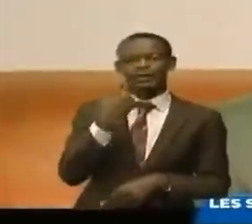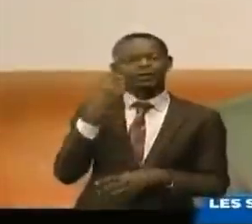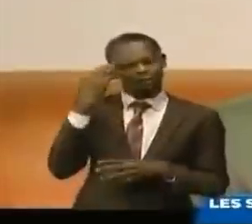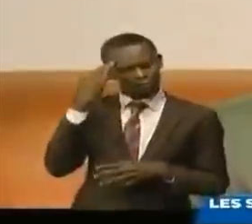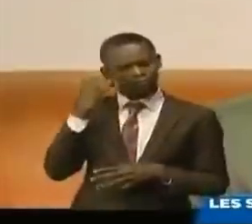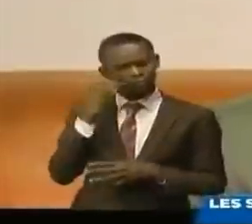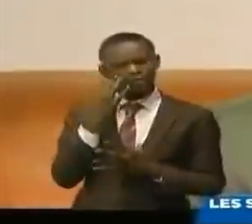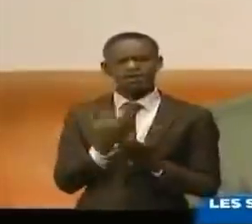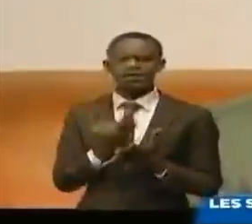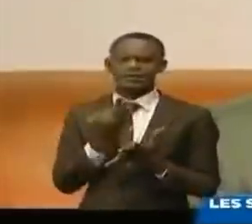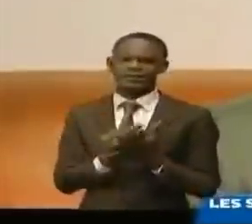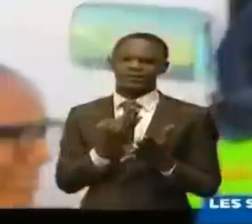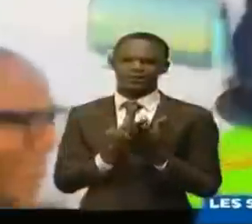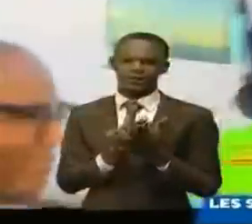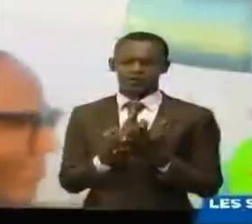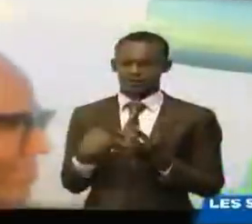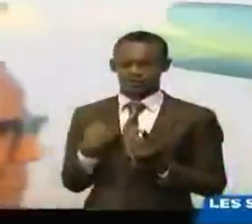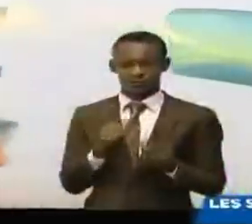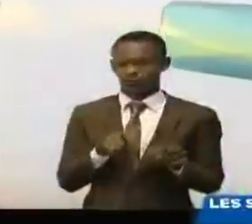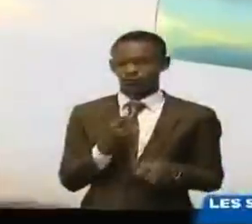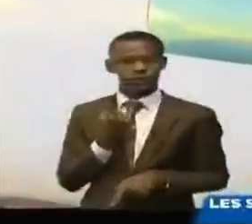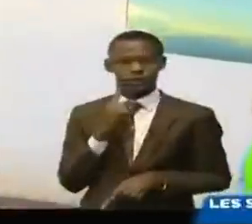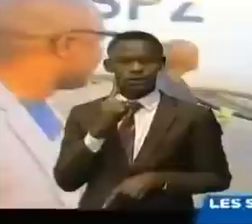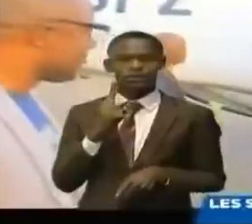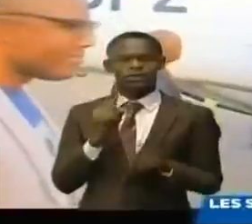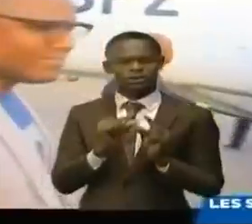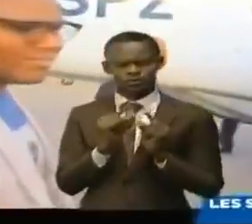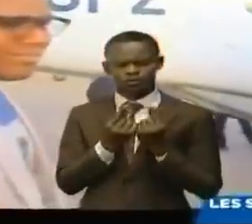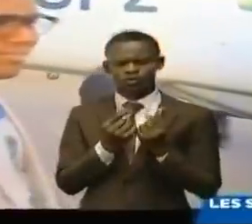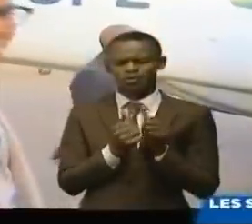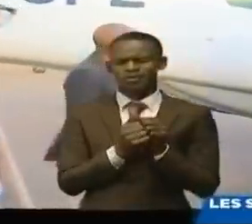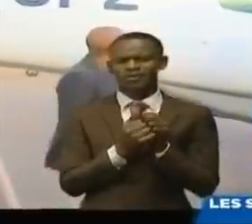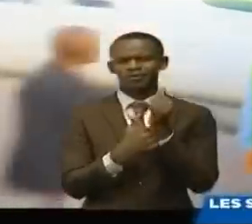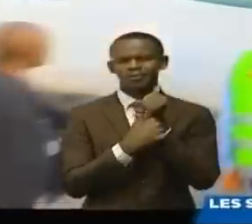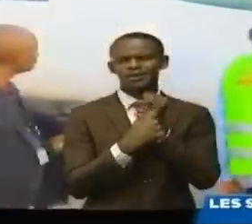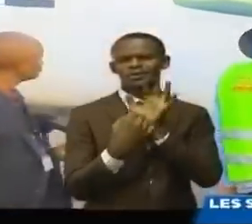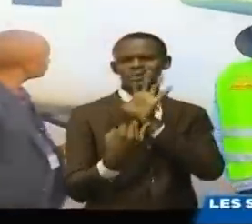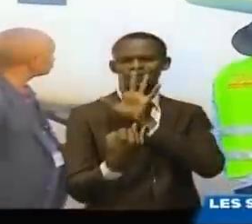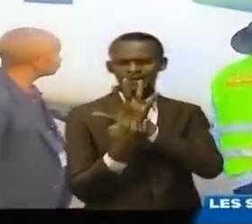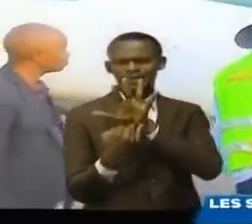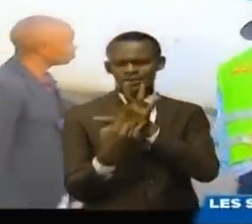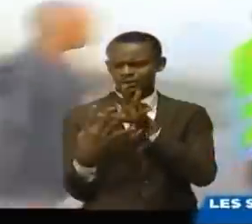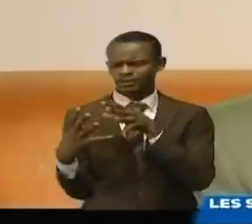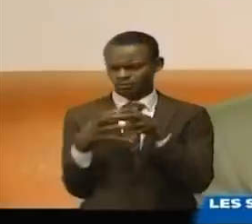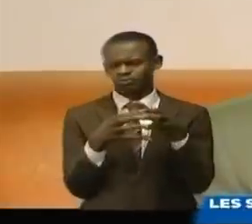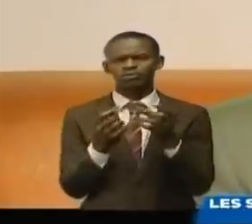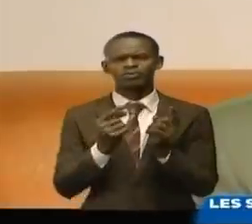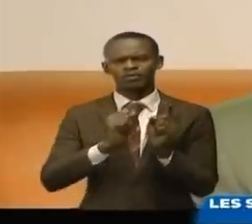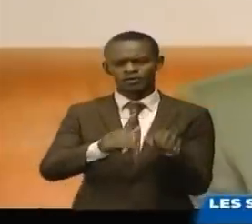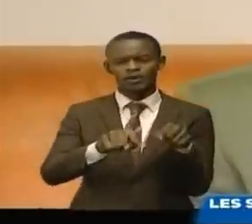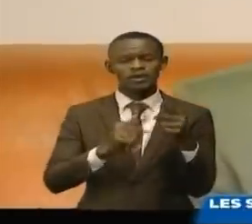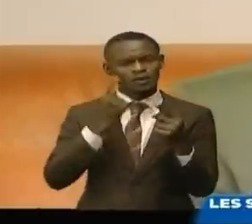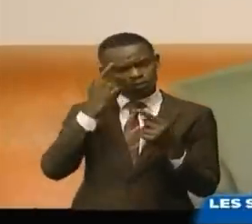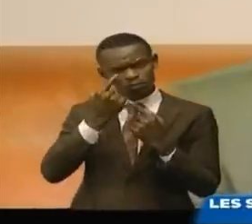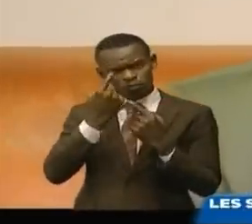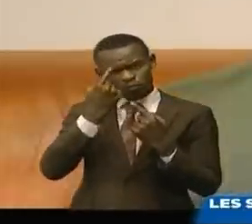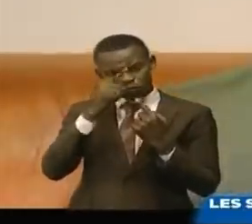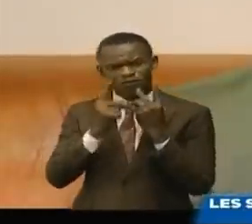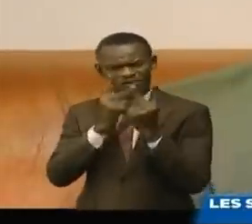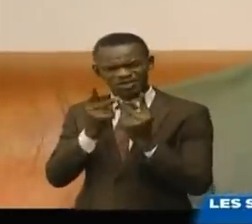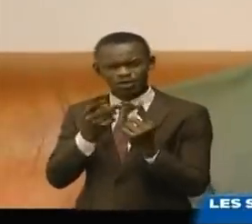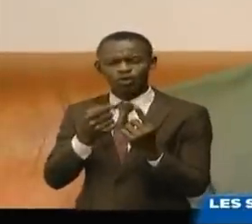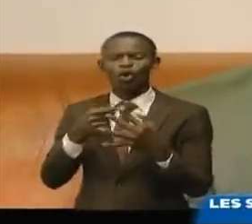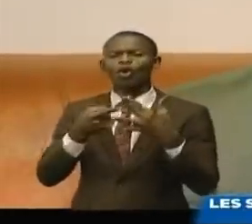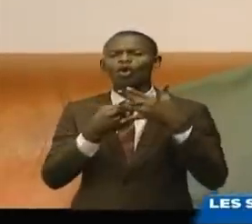d'une délégation de 7 personnes, d'une tournée qui a commencé à la province de la Tchopo et en passant donc par